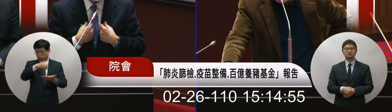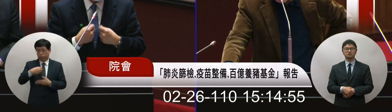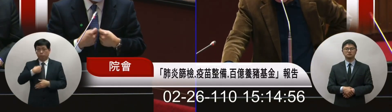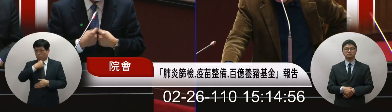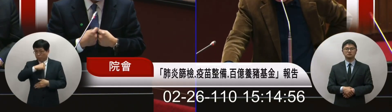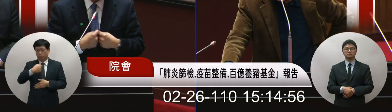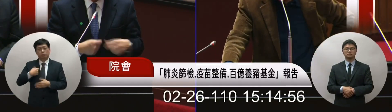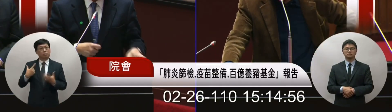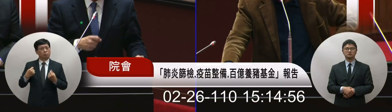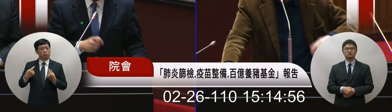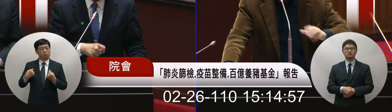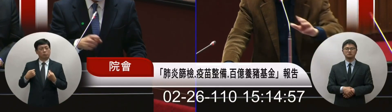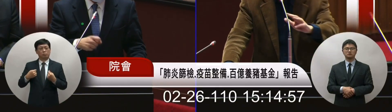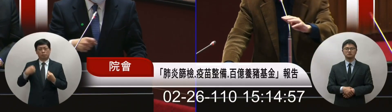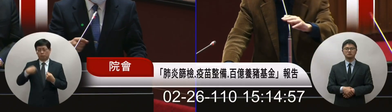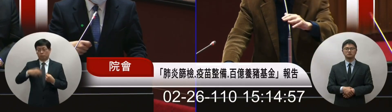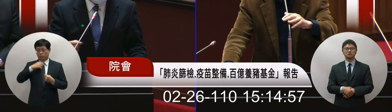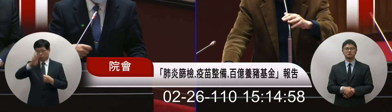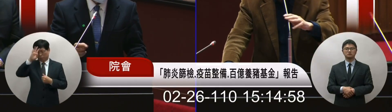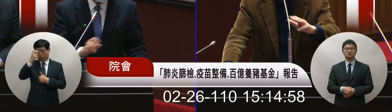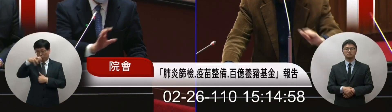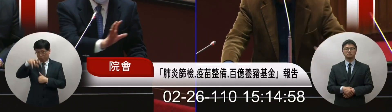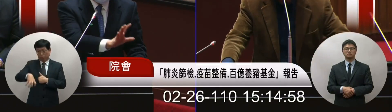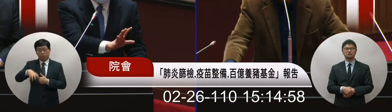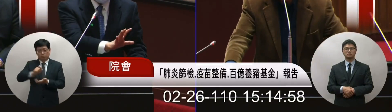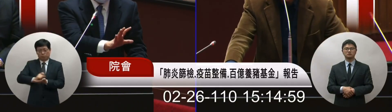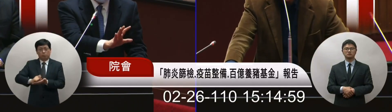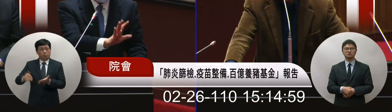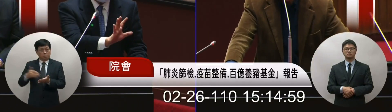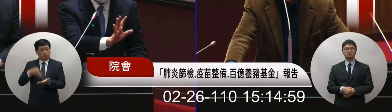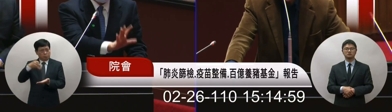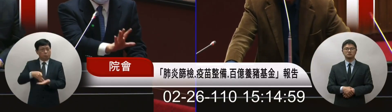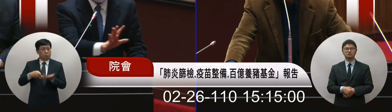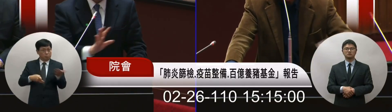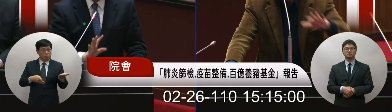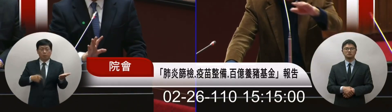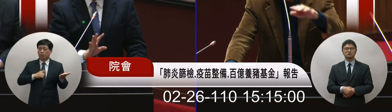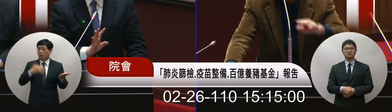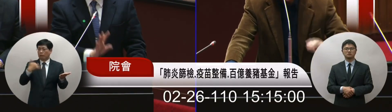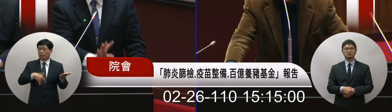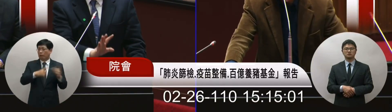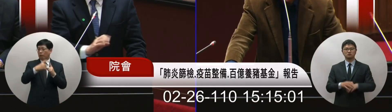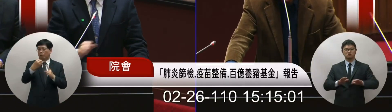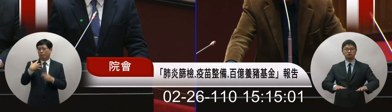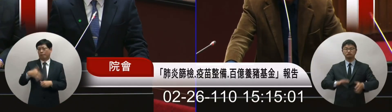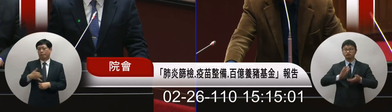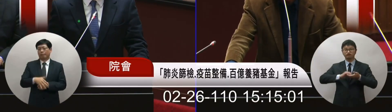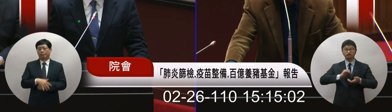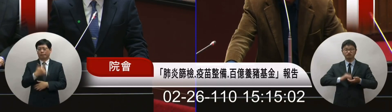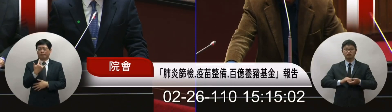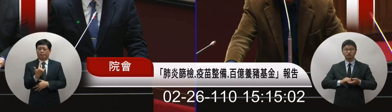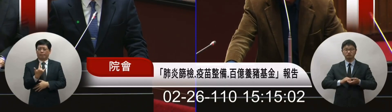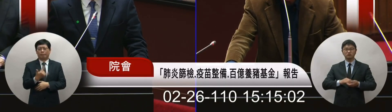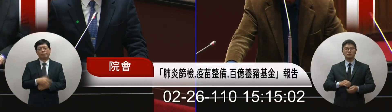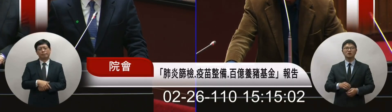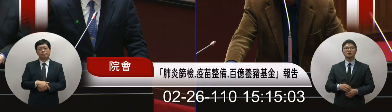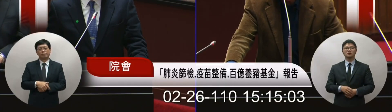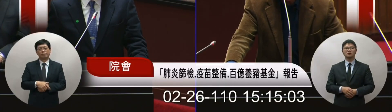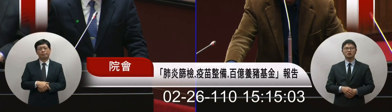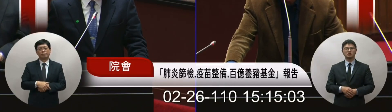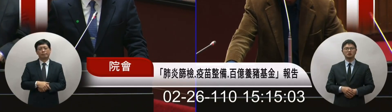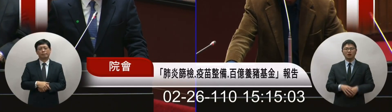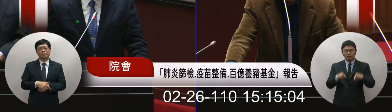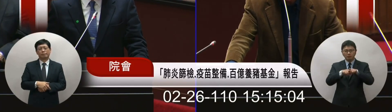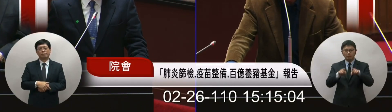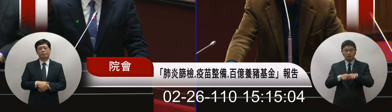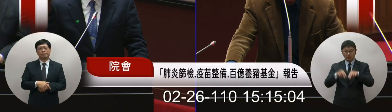那我们这边机关署也签了字送回去，那现在他没有送 回来，没有确定 就停在这。 应该是这样啦，一般签约